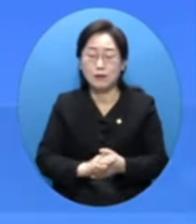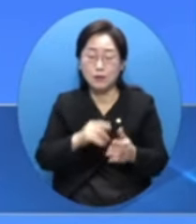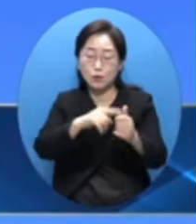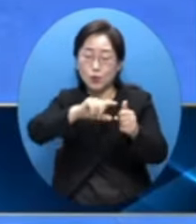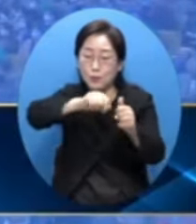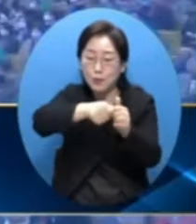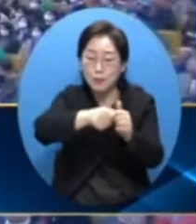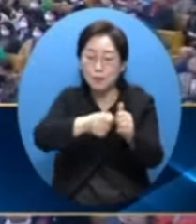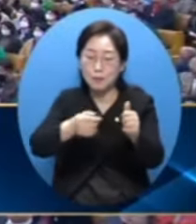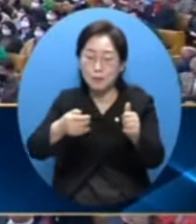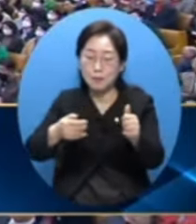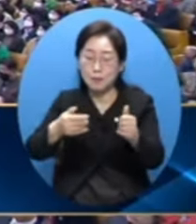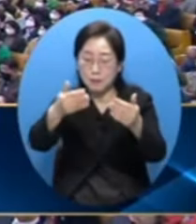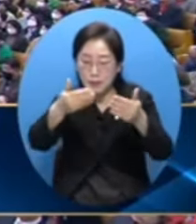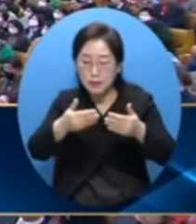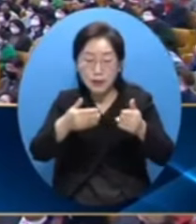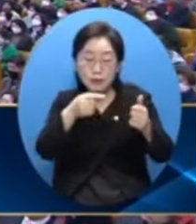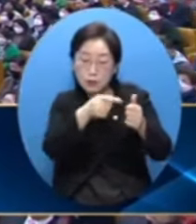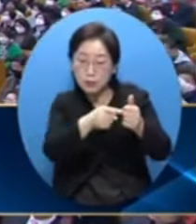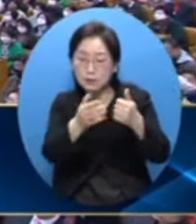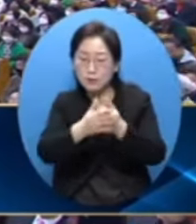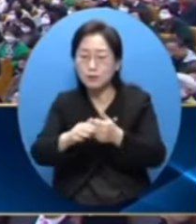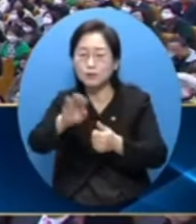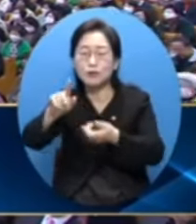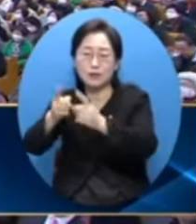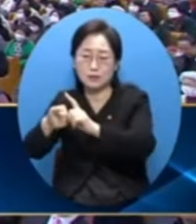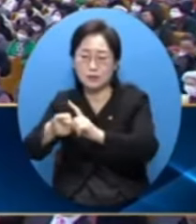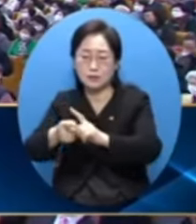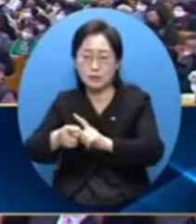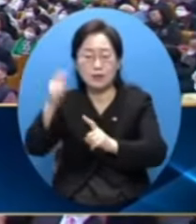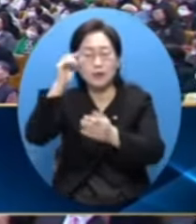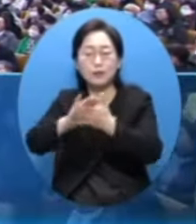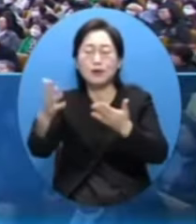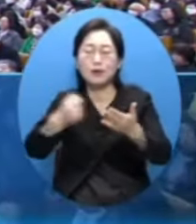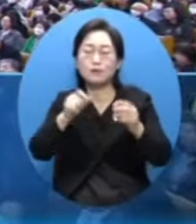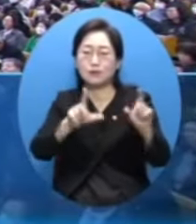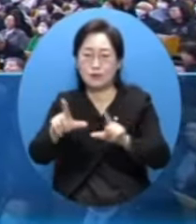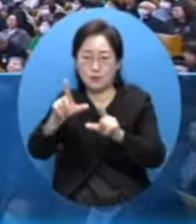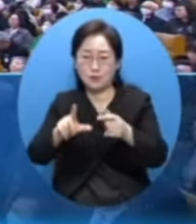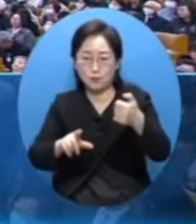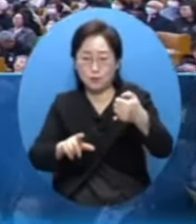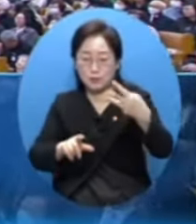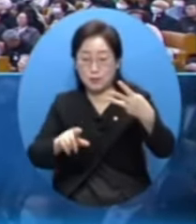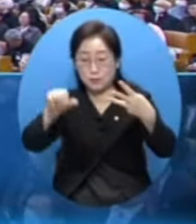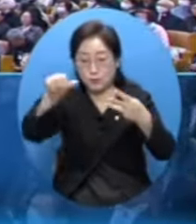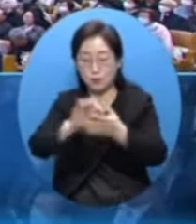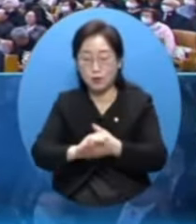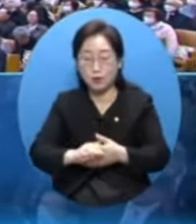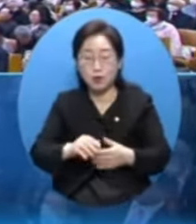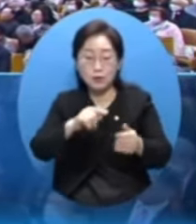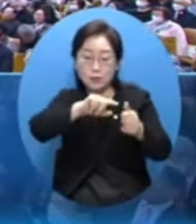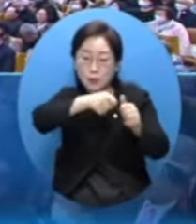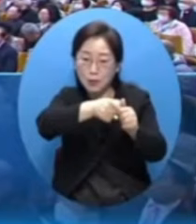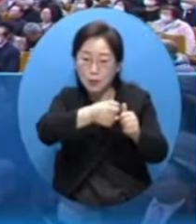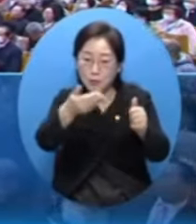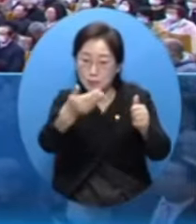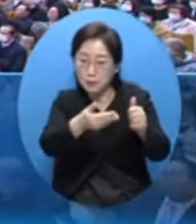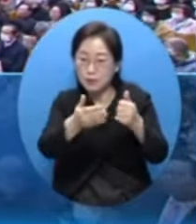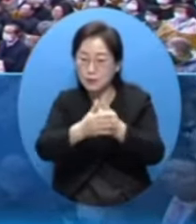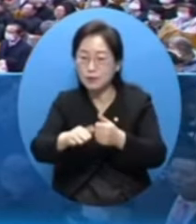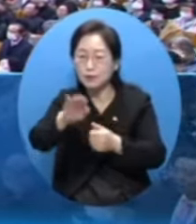받으므로 우리가 평화을 누린다고 말씀합니다 53장 5절에 그가 징계를 받으므로 우리는 평화을 누리고 성경은